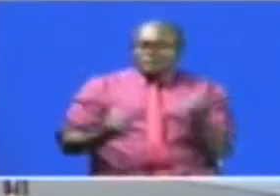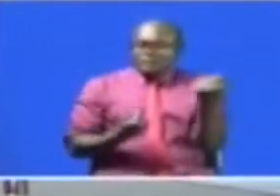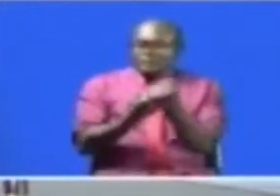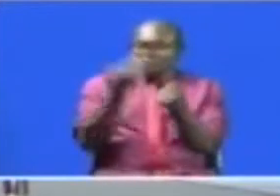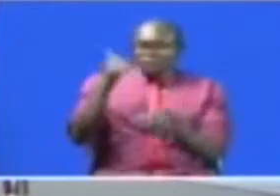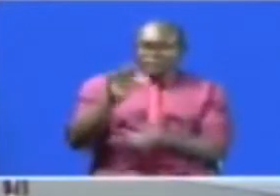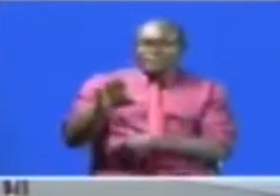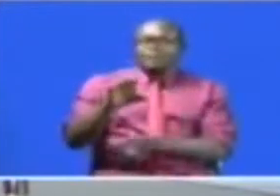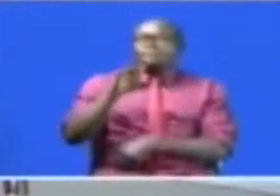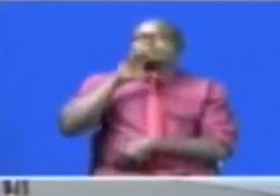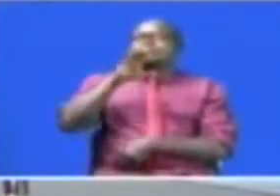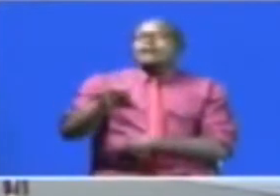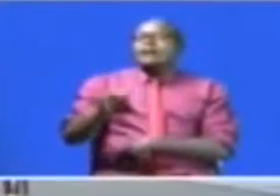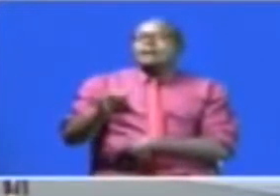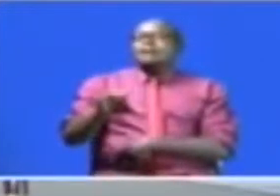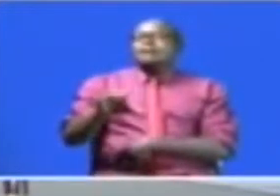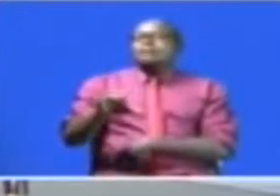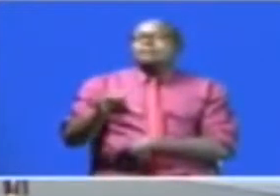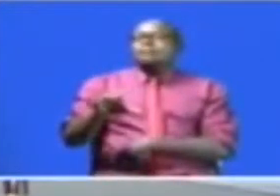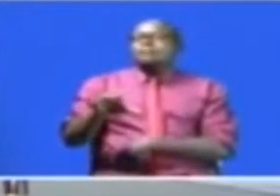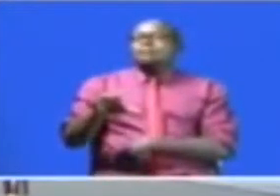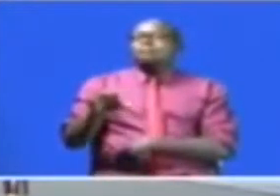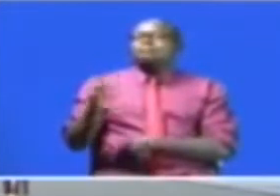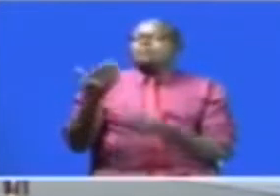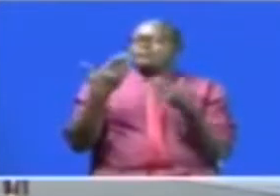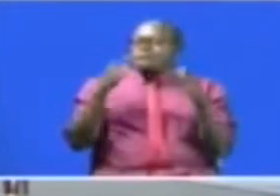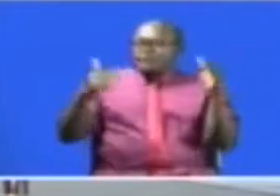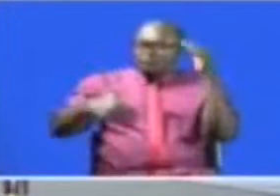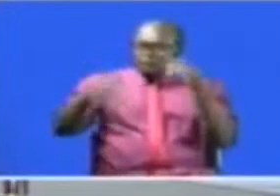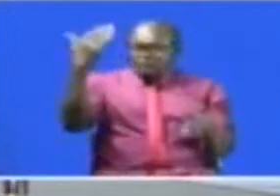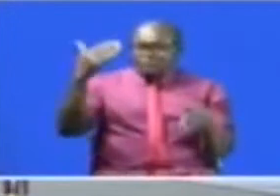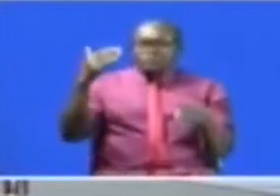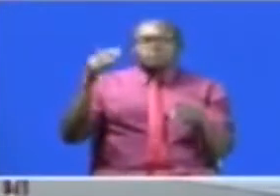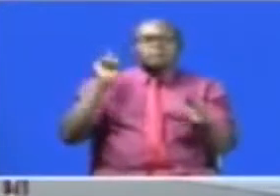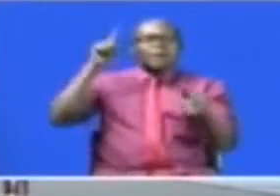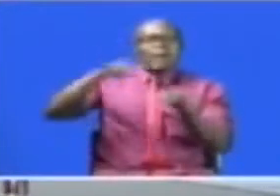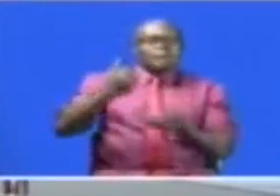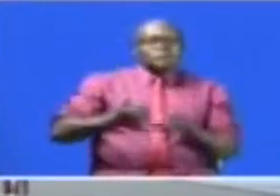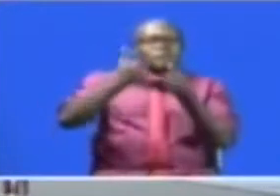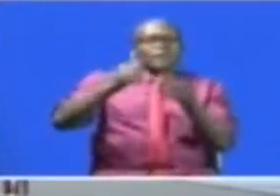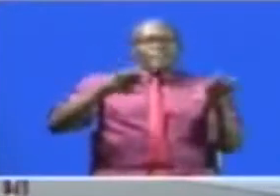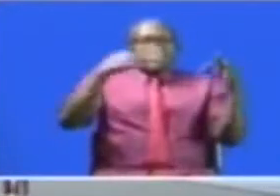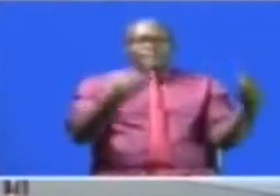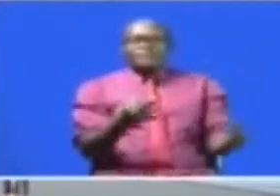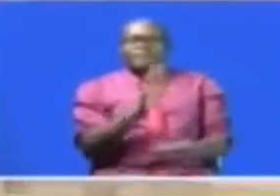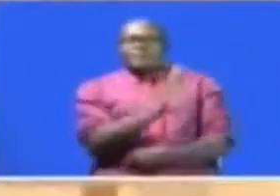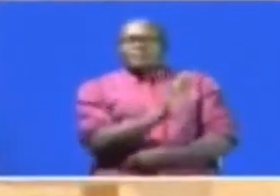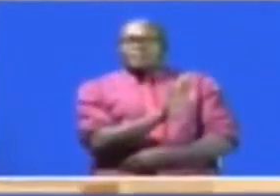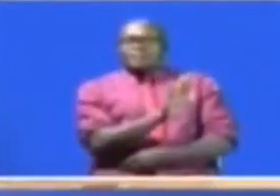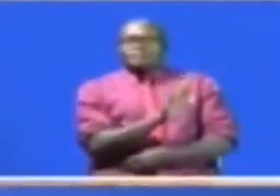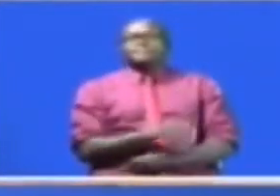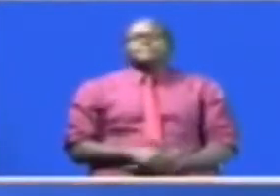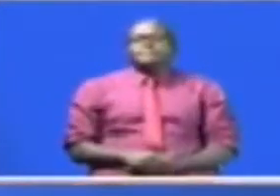kwani mwanao alikuwa katika ama katoka tu katika chuo kikuu na alikuwa ni tegemeo kubwa sana kwao.